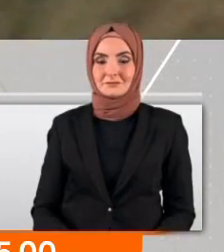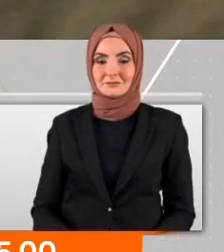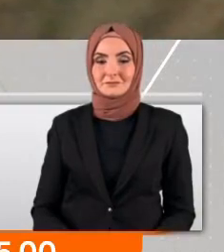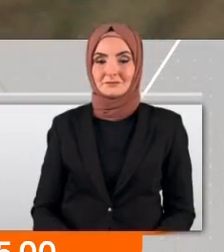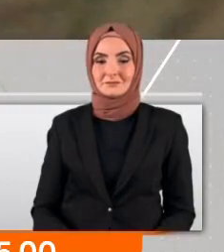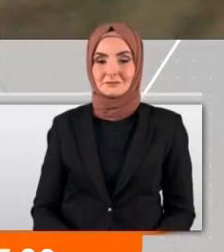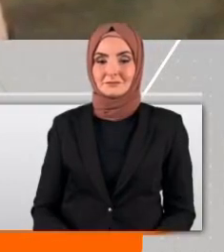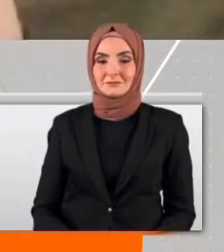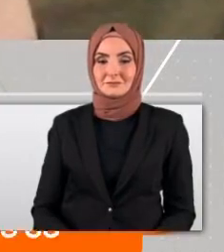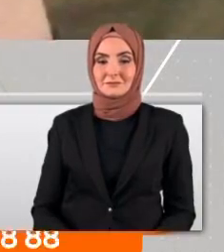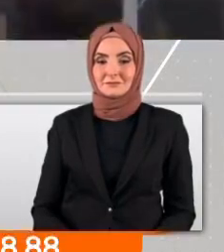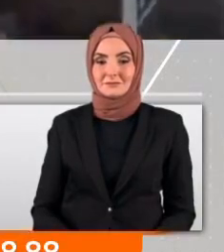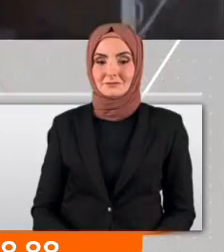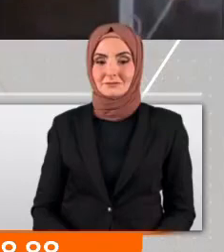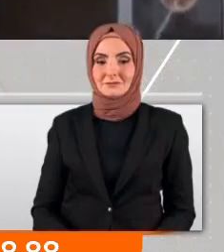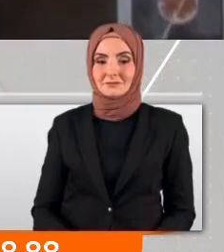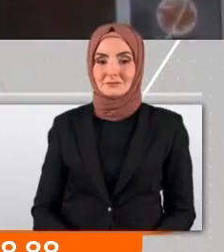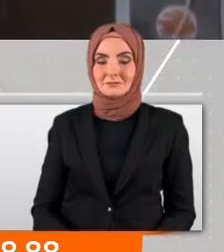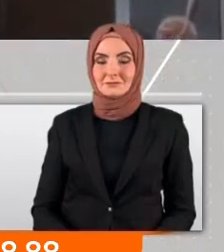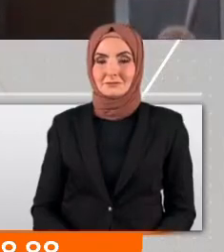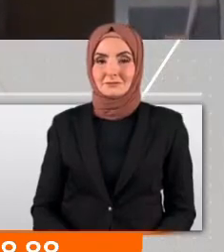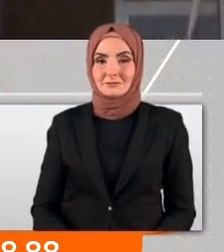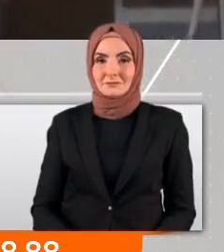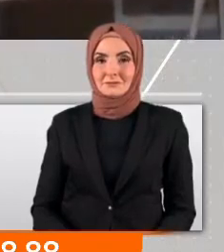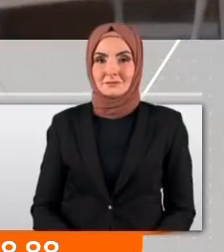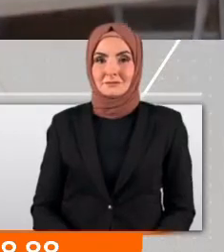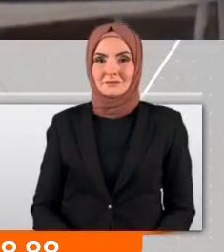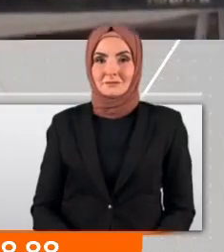Keşke bir tiyatro, bu tiyatro oyunu gibi olsaydı ama